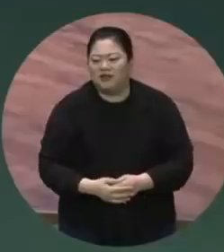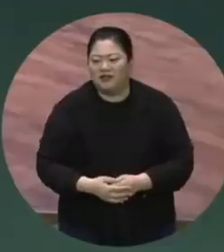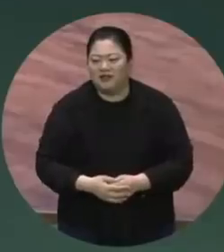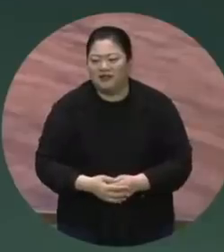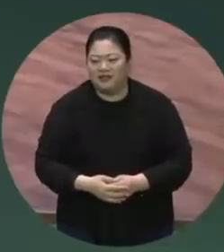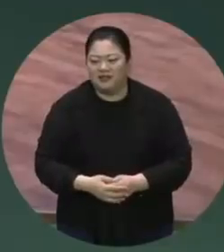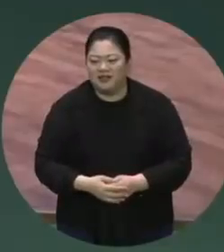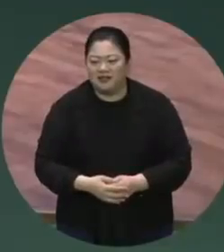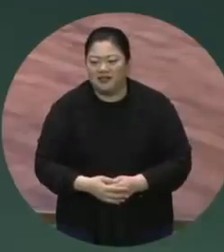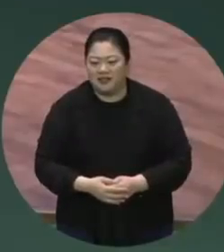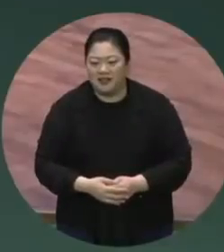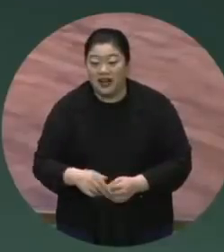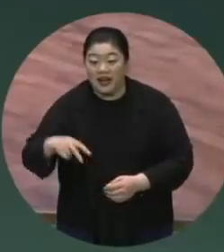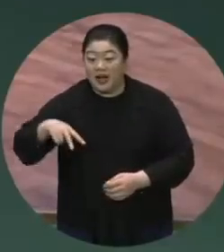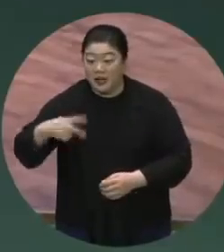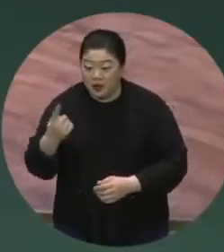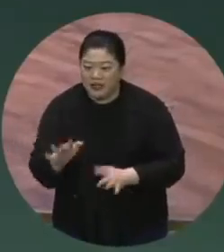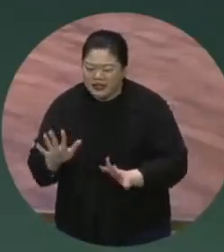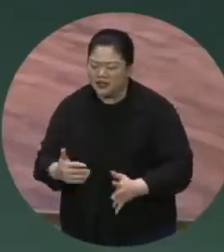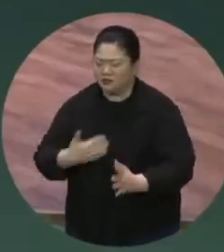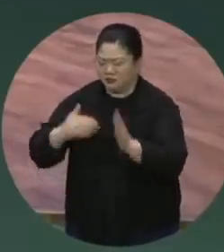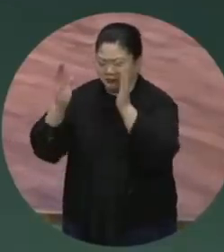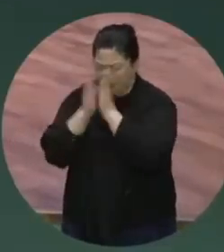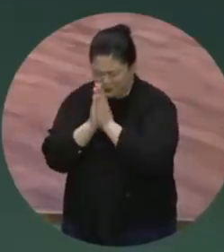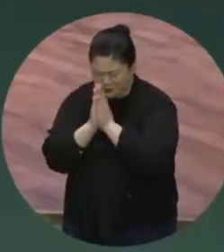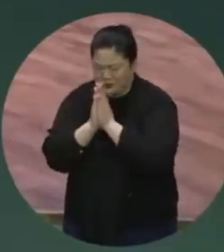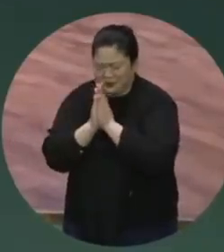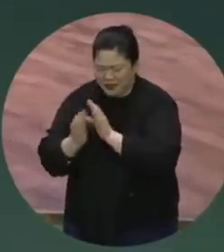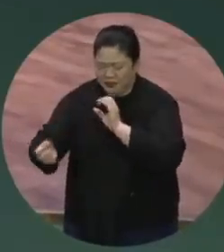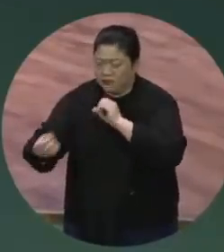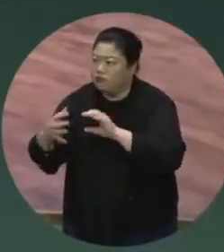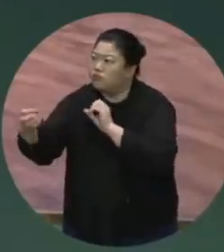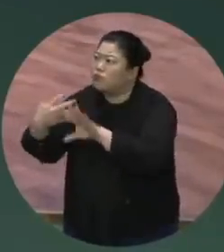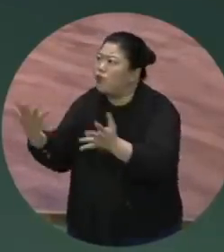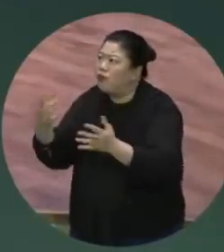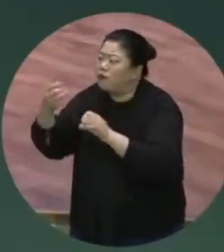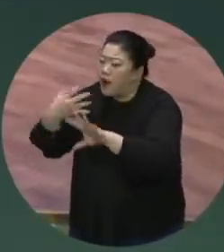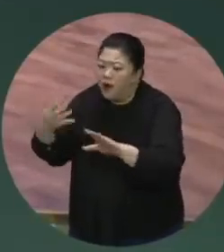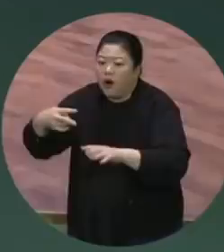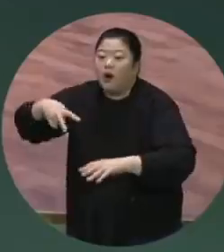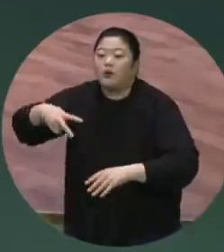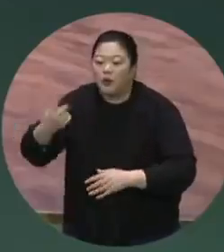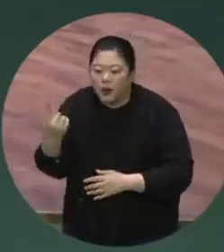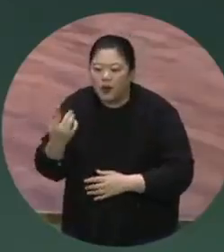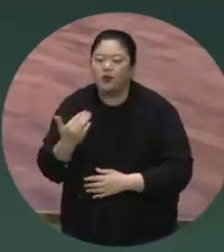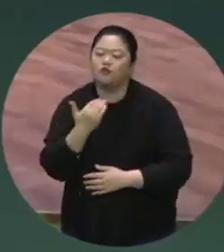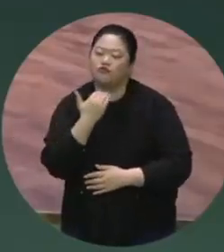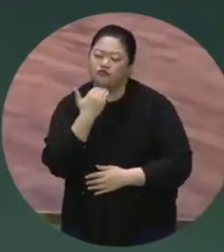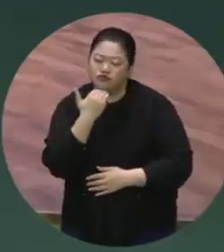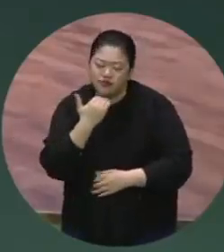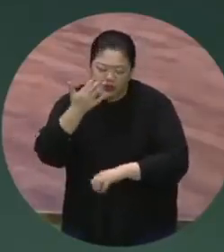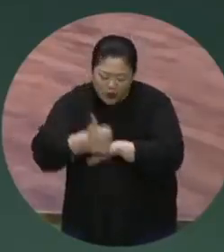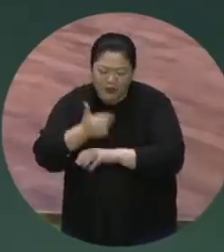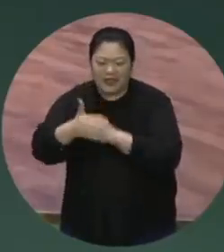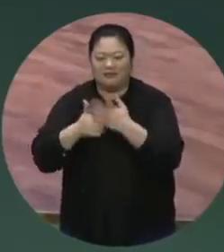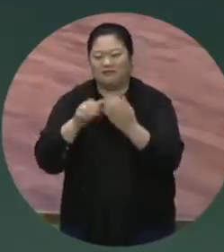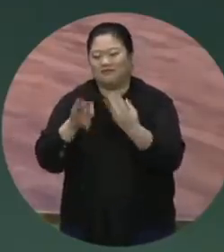안 보여도 여러분 믿음의 자세를 가지고 일심전심 지속으로 나가면 하나님이 증거를